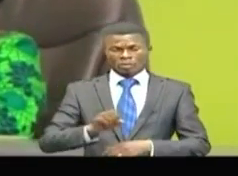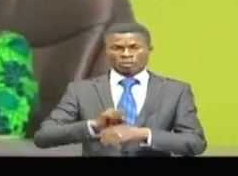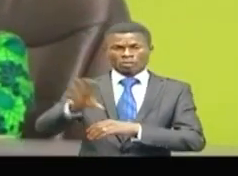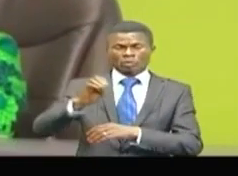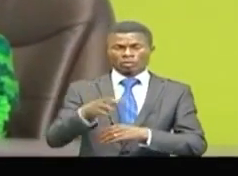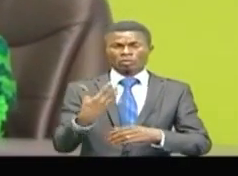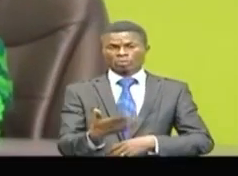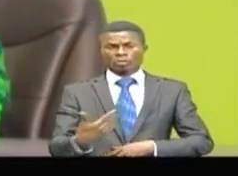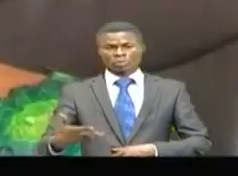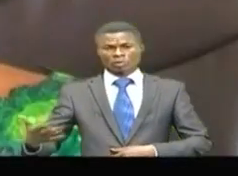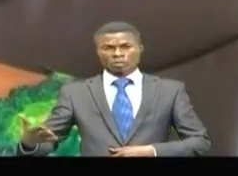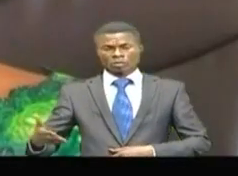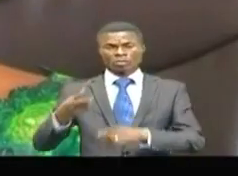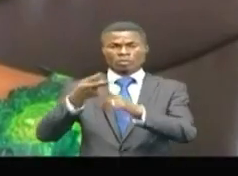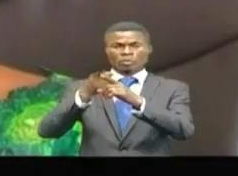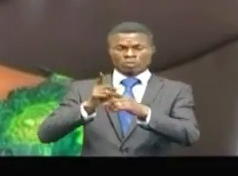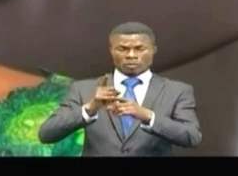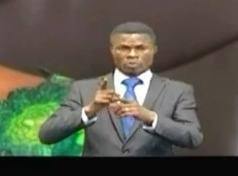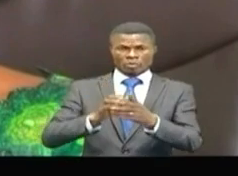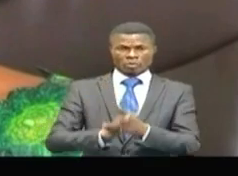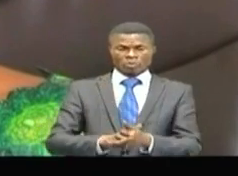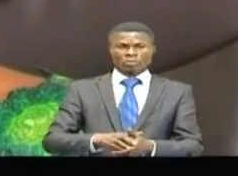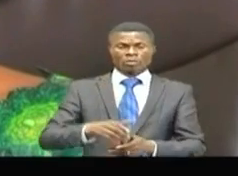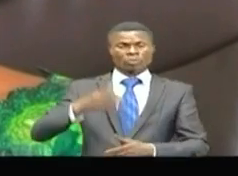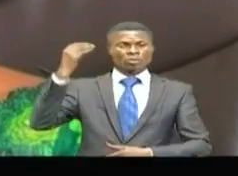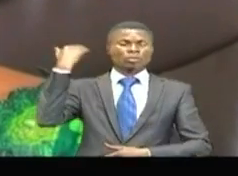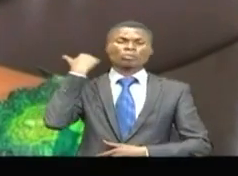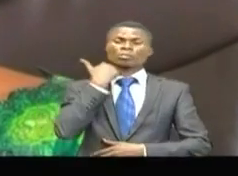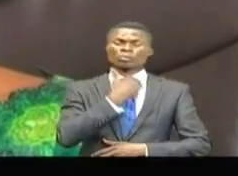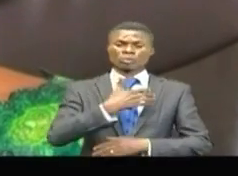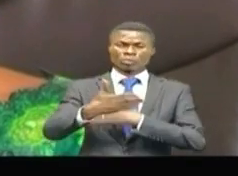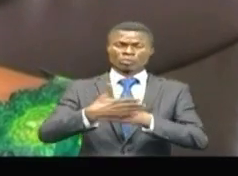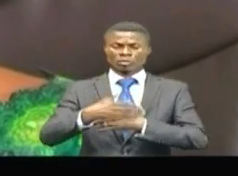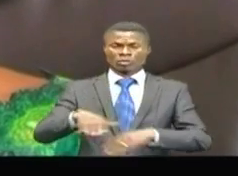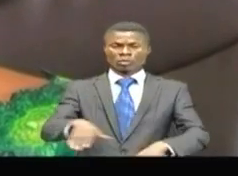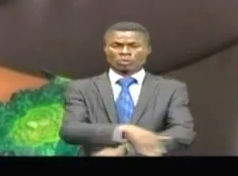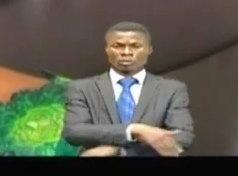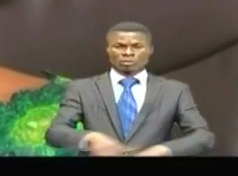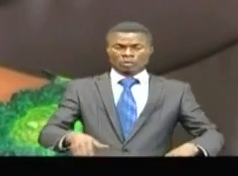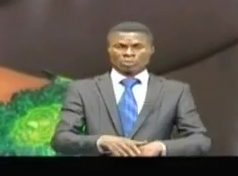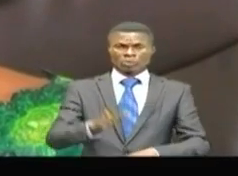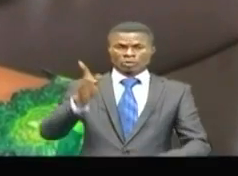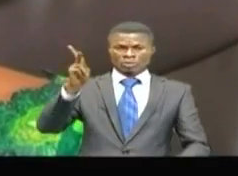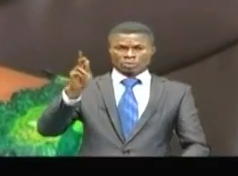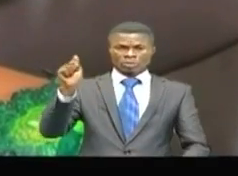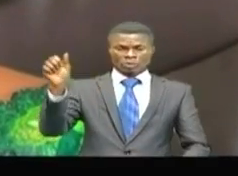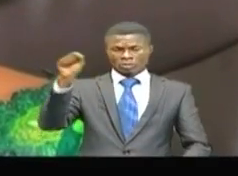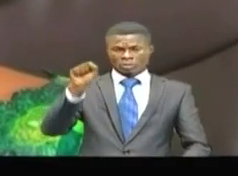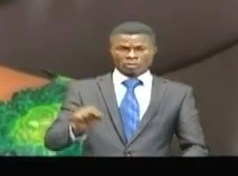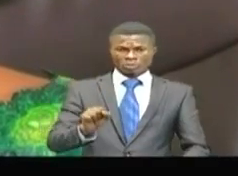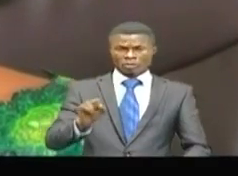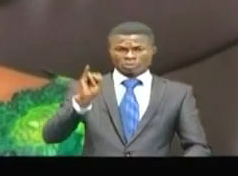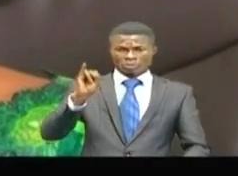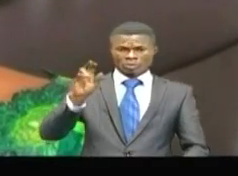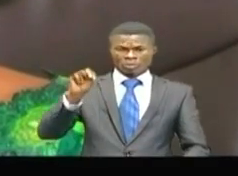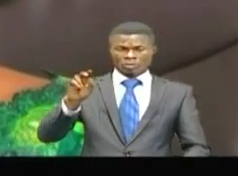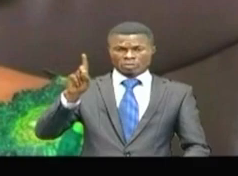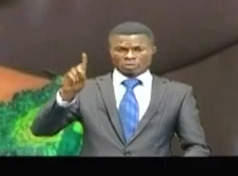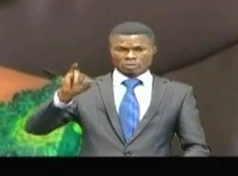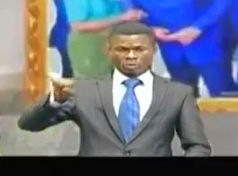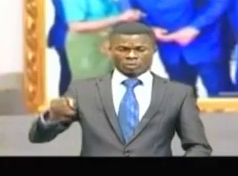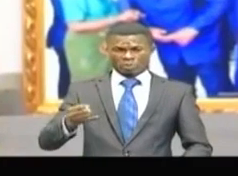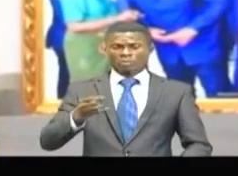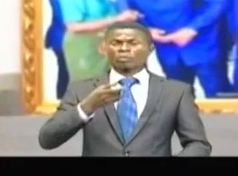matériel en provenance de l'Ouganda via la frontière de Kasindi. Il a également fait le point sur